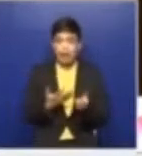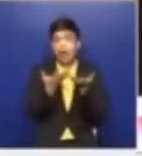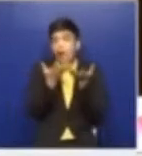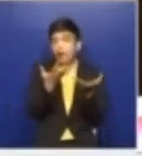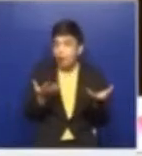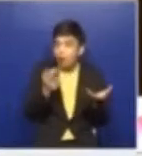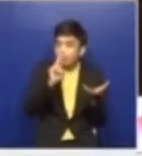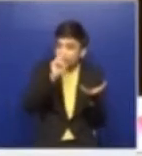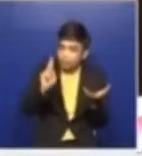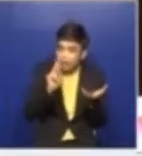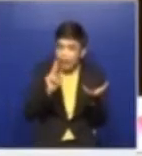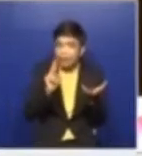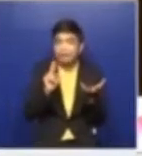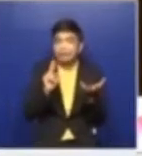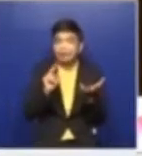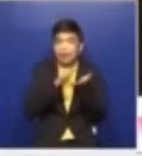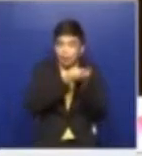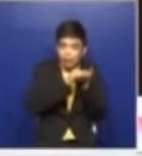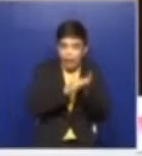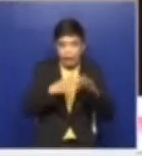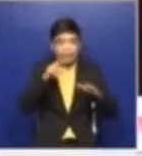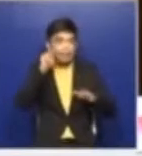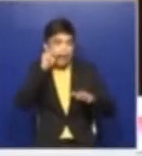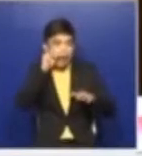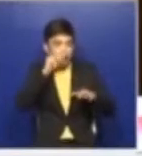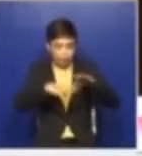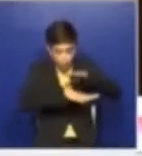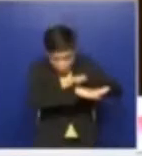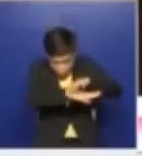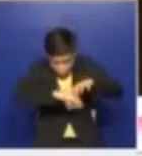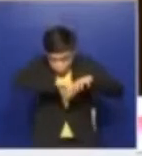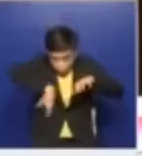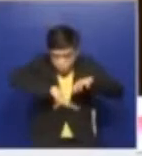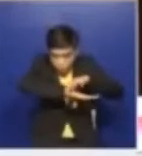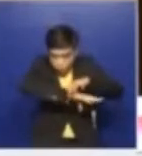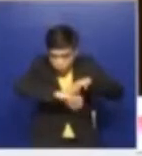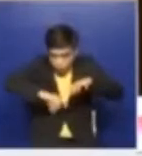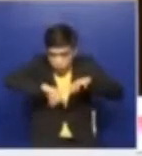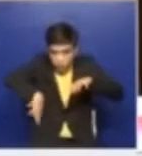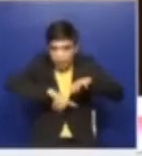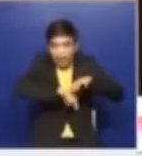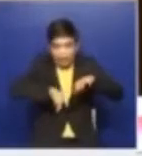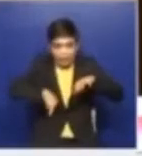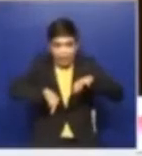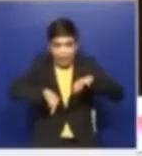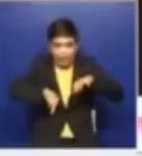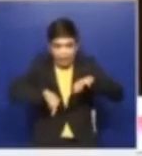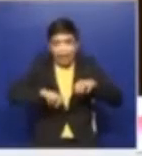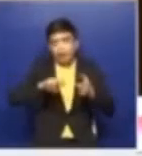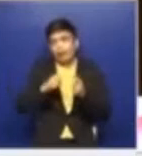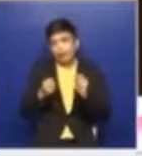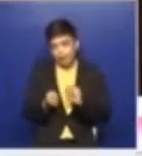ภคหรือในเรื่องของการลอกท่อระบายน้ำแล้วเราจะเห็นว่ากรุงเทพมหานครยังมีปัญหาในเรื่อง